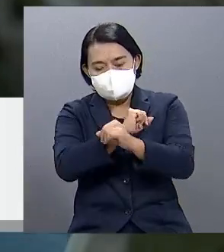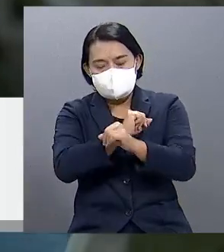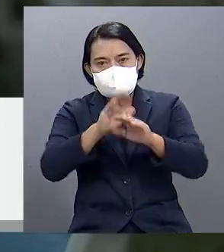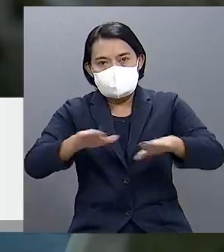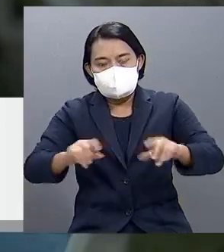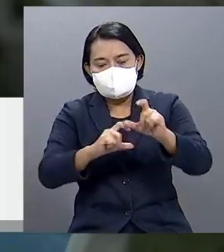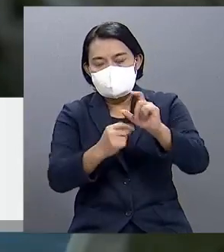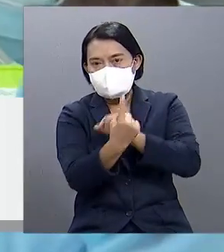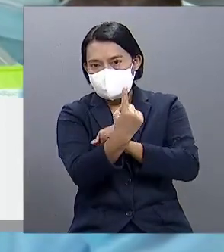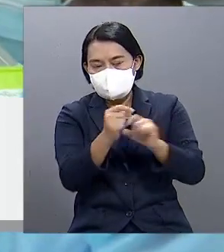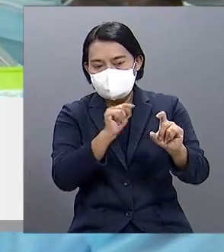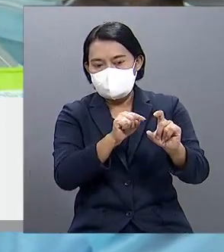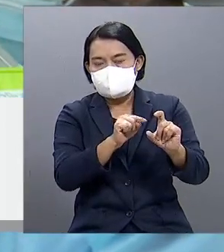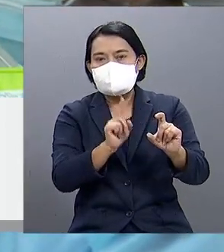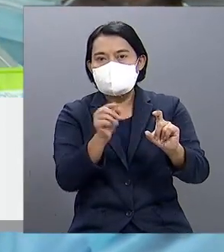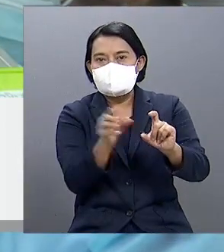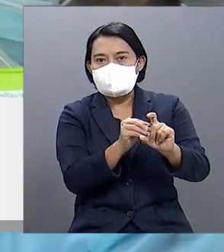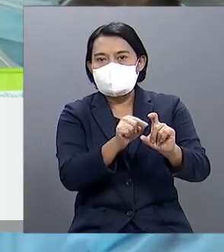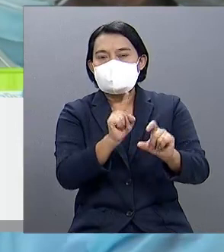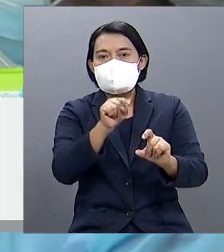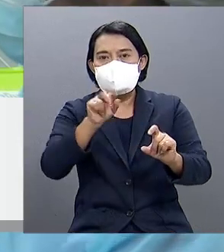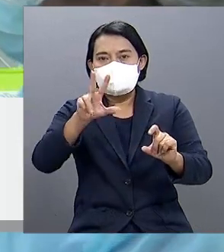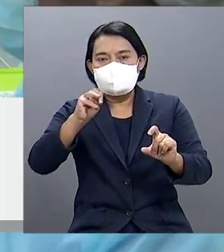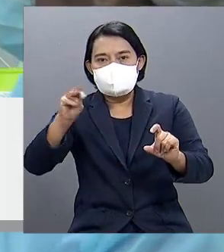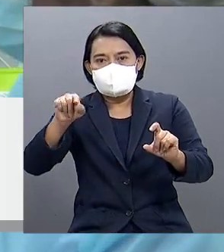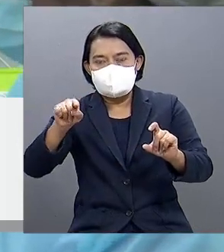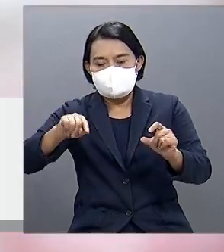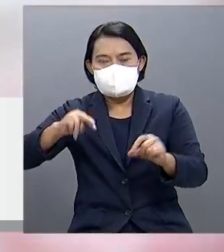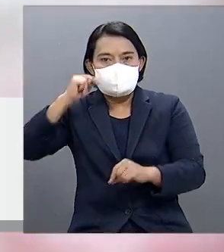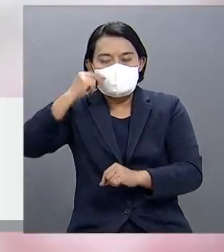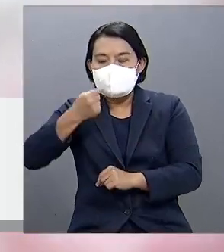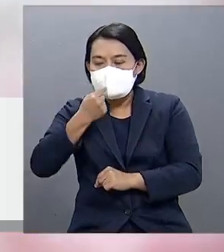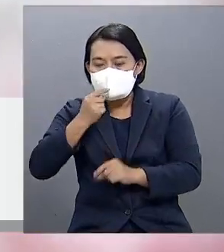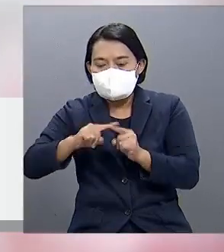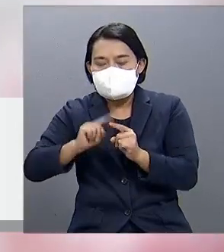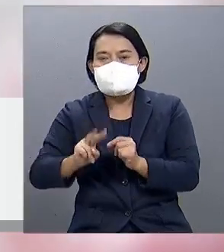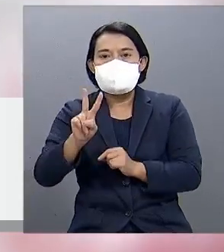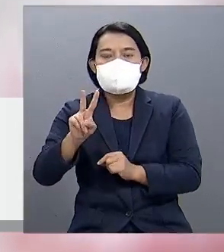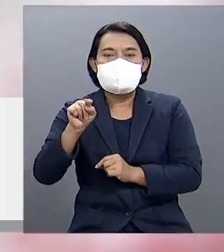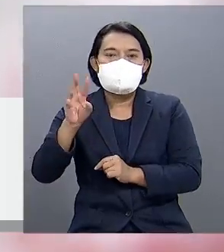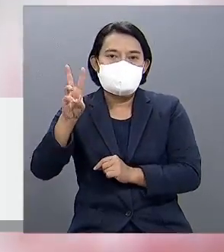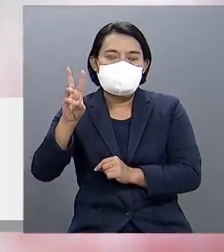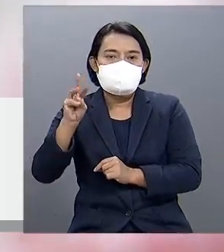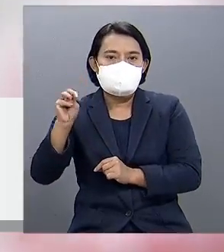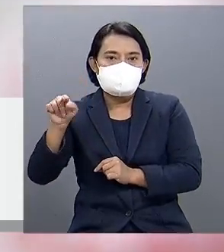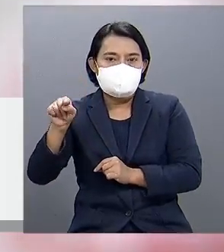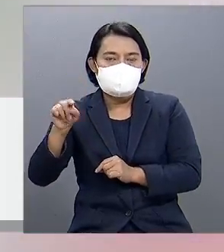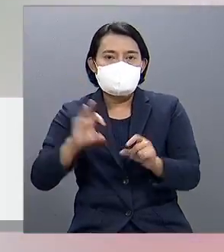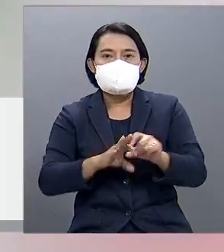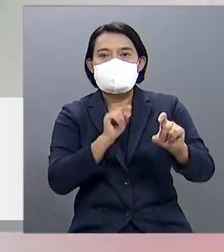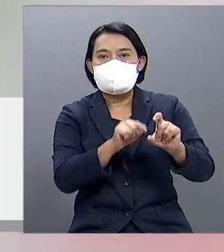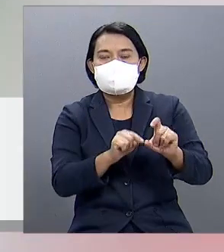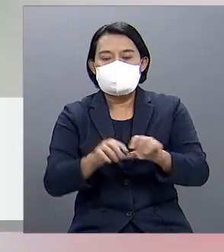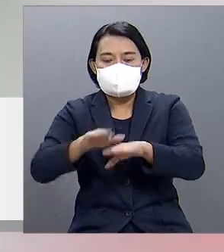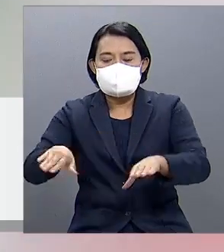จุ 1.3 มิลลิลิตรพอมาผสมกับน้ำเกลือก็จะได้ 2.6 มิลลิลิตรทำให้วัคซีน1ขวดฉีดให้เด็กได้ถึง10ค